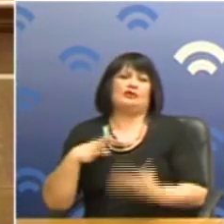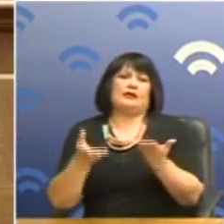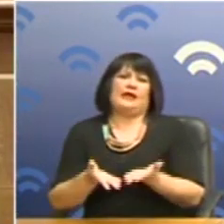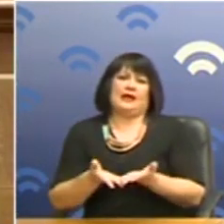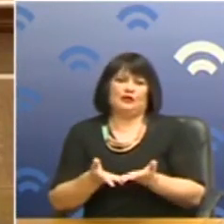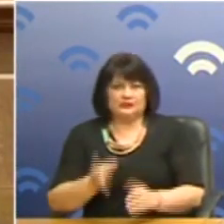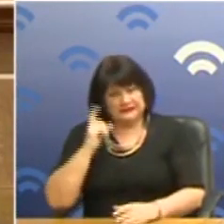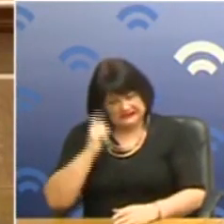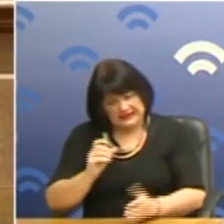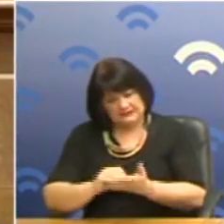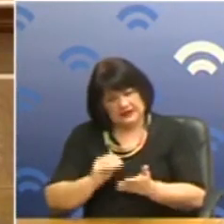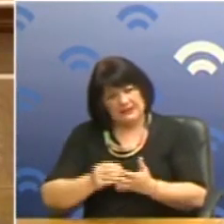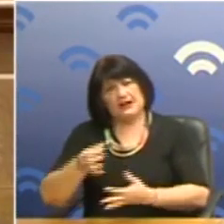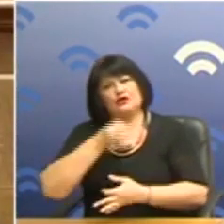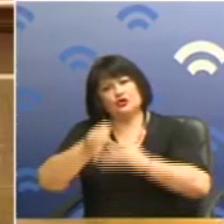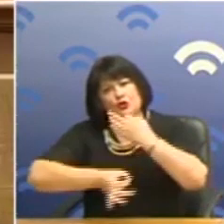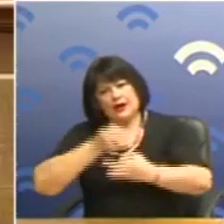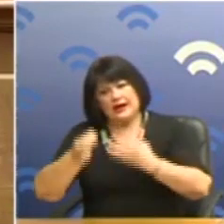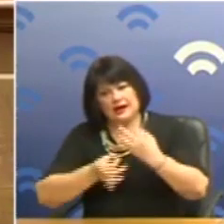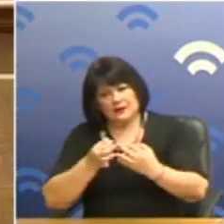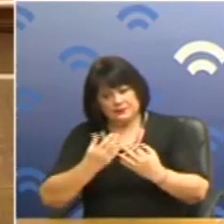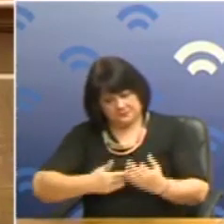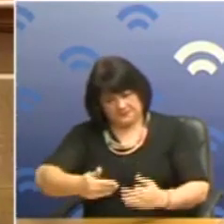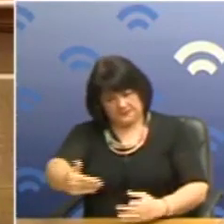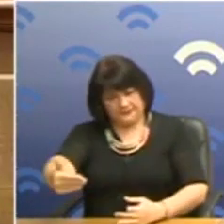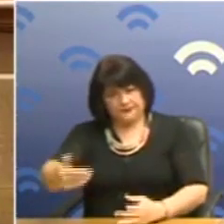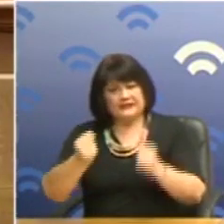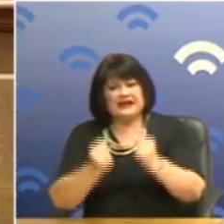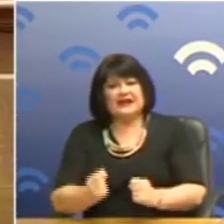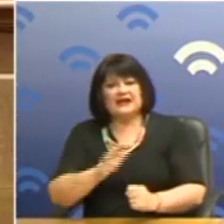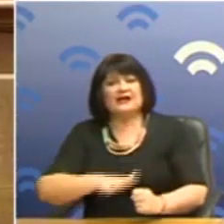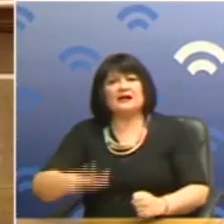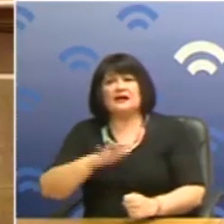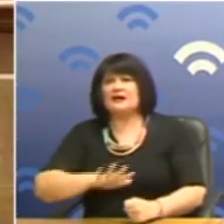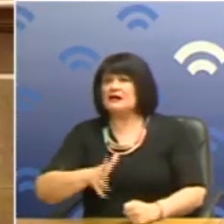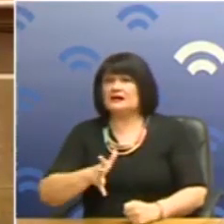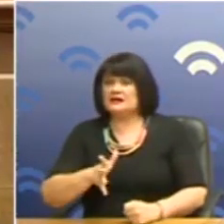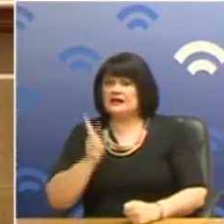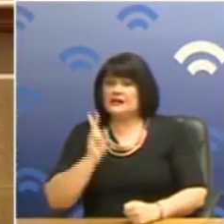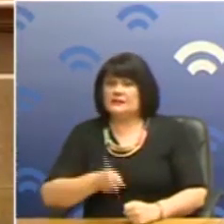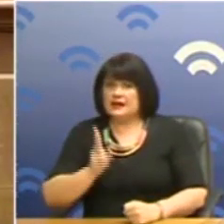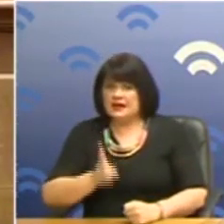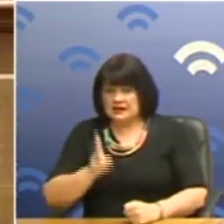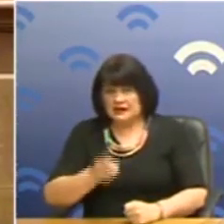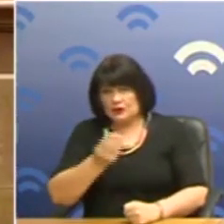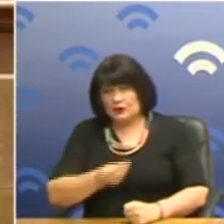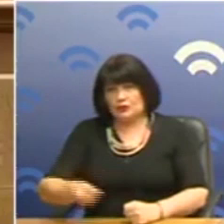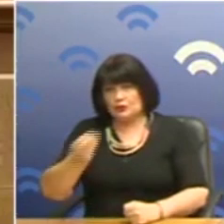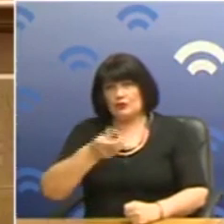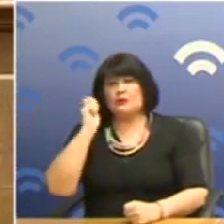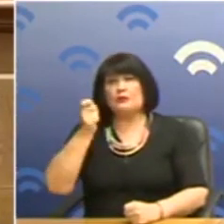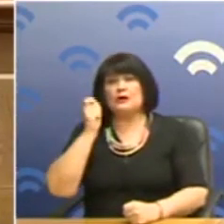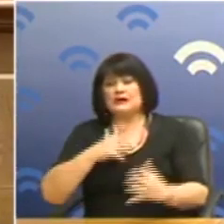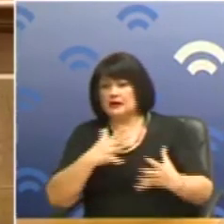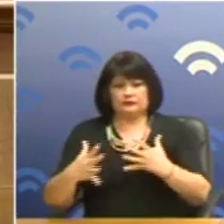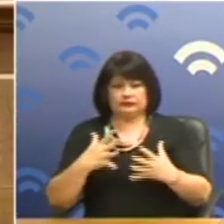το επαναλαμβάνουμε, ότι μπροστά μας υπάρχουν καταστάσεις που μπορούν να επιφέρουν ακόμη μεγαλύτερη πολιτική